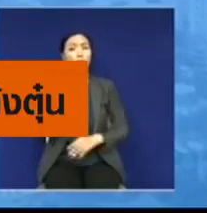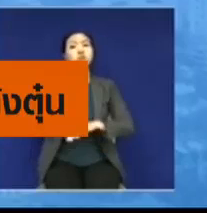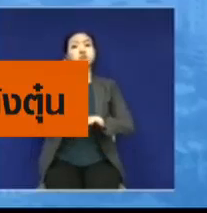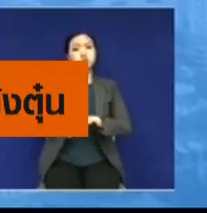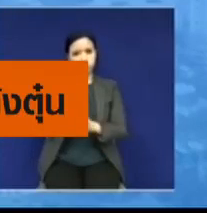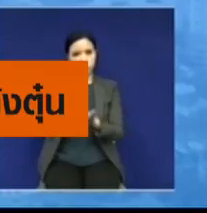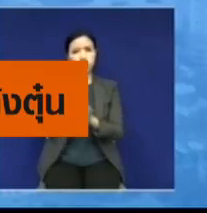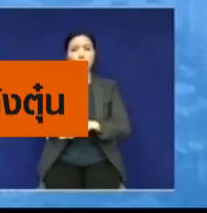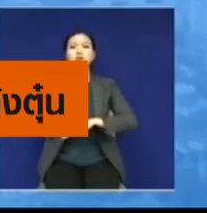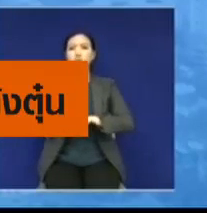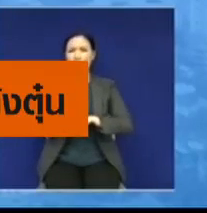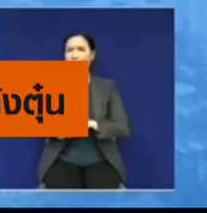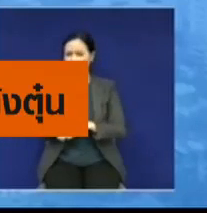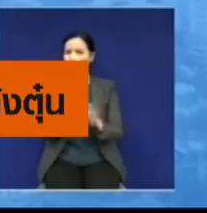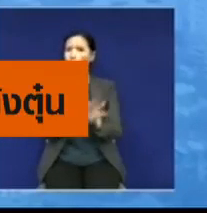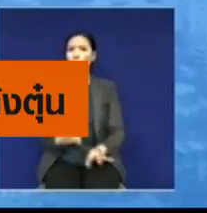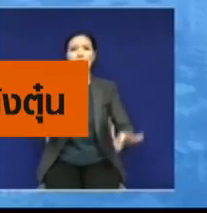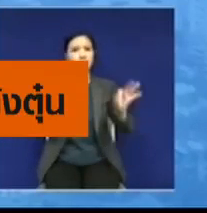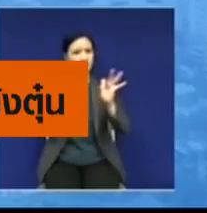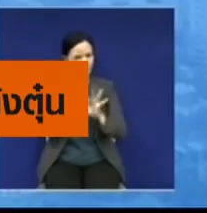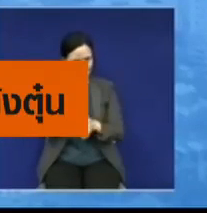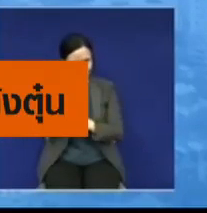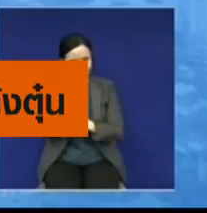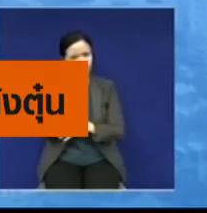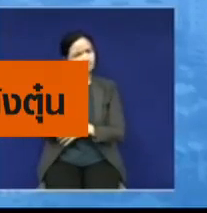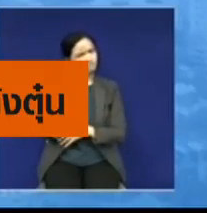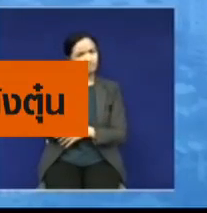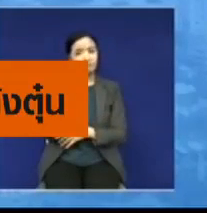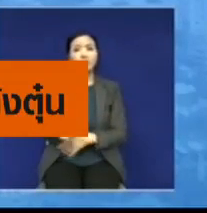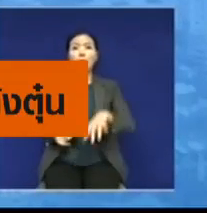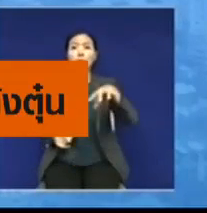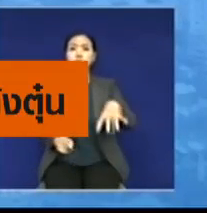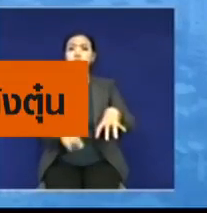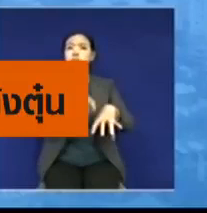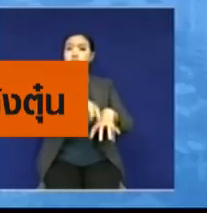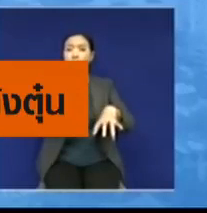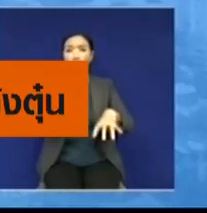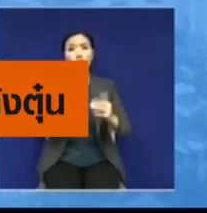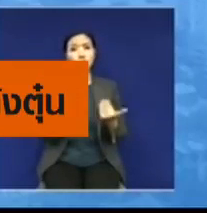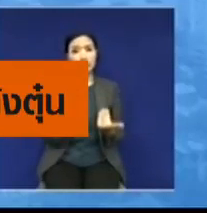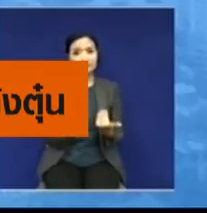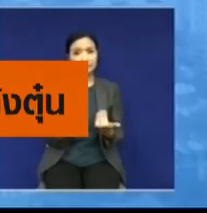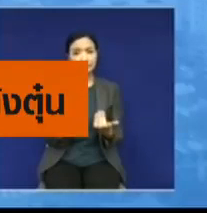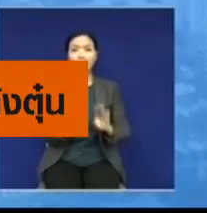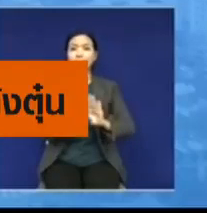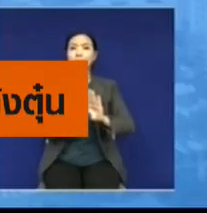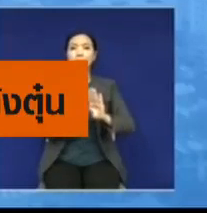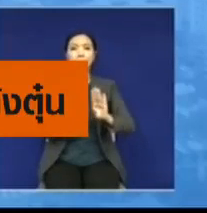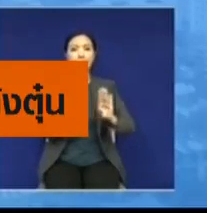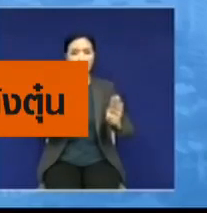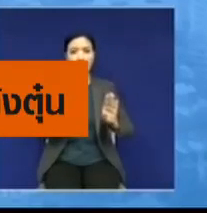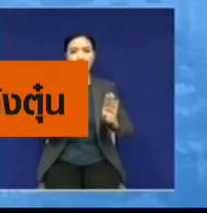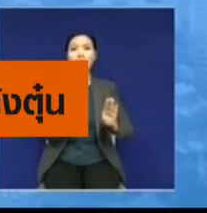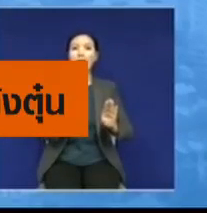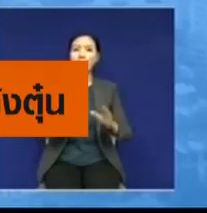ให้ความสำคัญเป็นอย่างสูงแล้วก็มีไม่กี่แห่งนะฮะที่ตอนนี้เราก็ได้เปิดเพื่อที่จะเพิ่ม